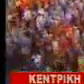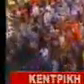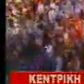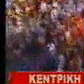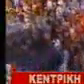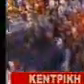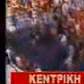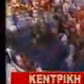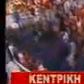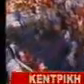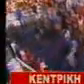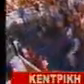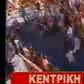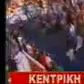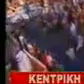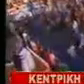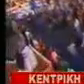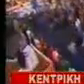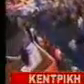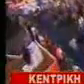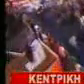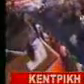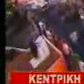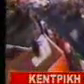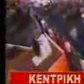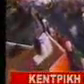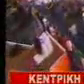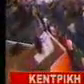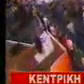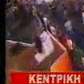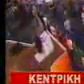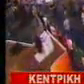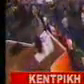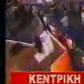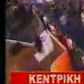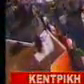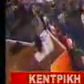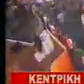κόμματος, για δυνατό Κομμουνιστικό Κόμμα Ελλάδας, το λαό στη Βουλή.